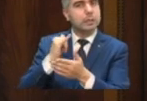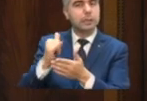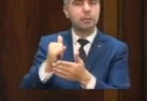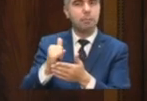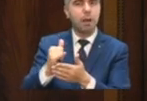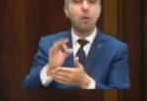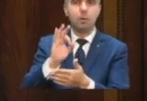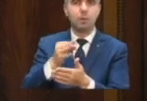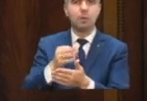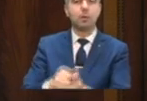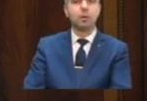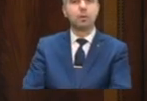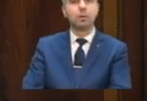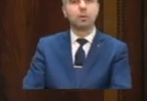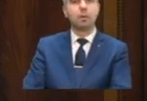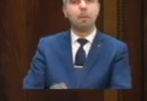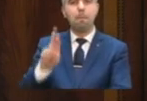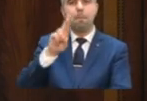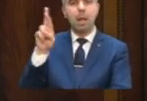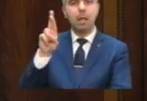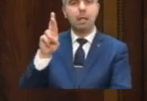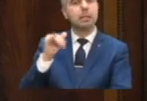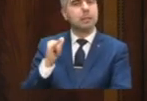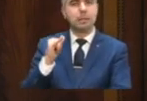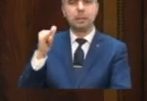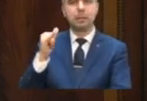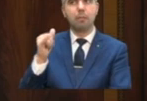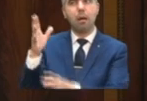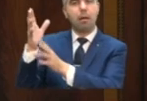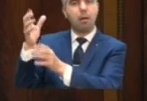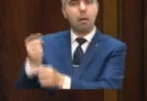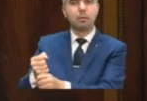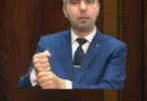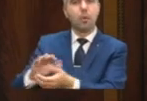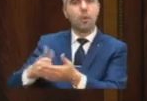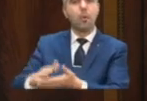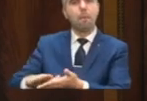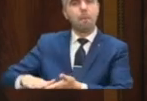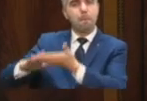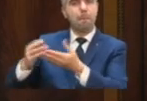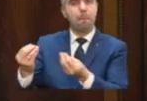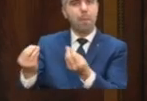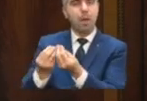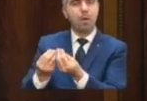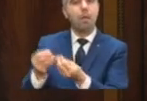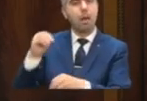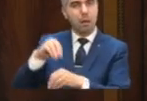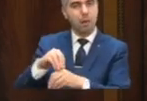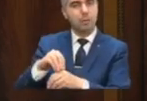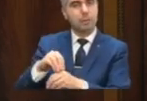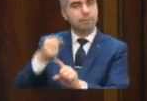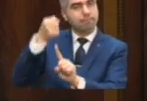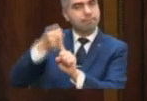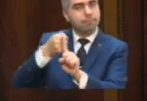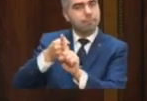وواثقة تحت القيادة الرشيدة لصاحب الجلالة نصره الله وأيده، كما سنواصل أيضا